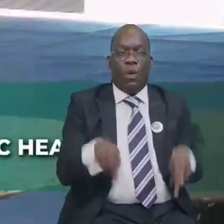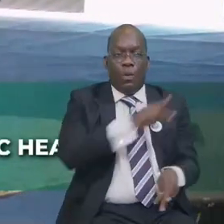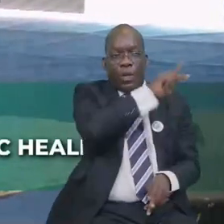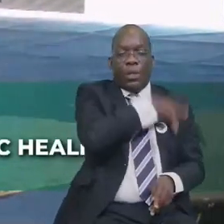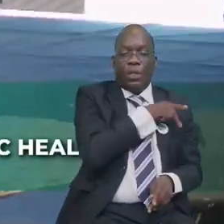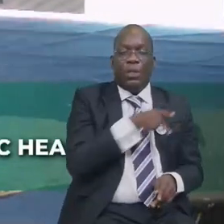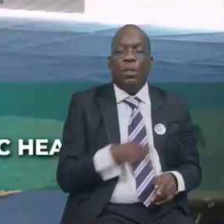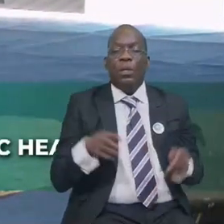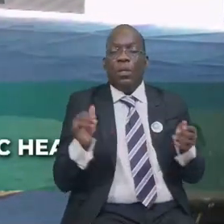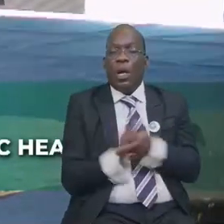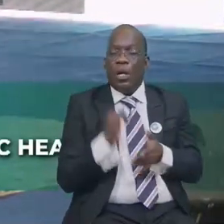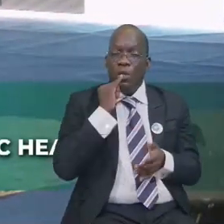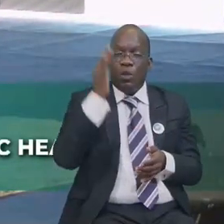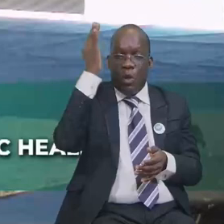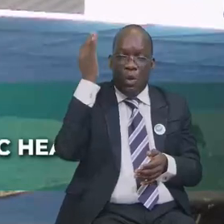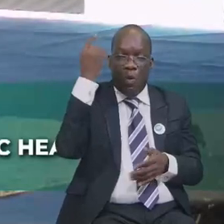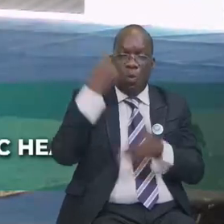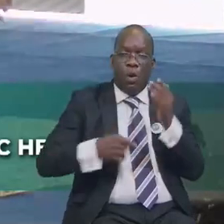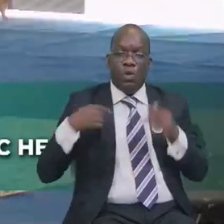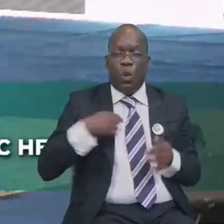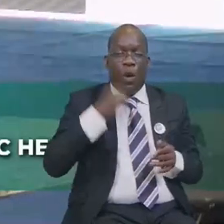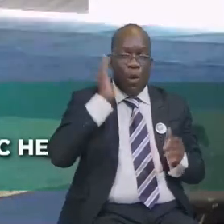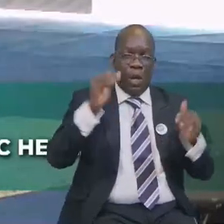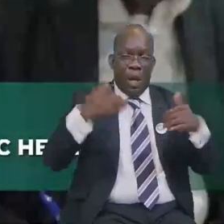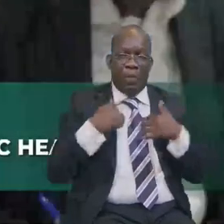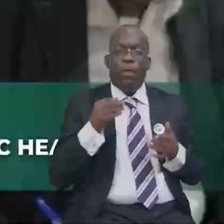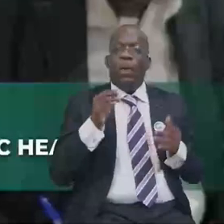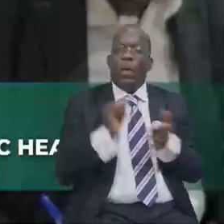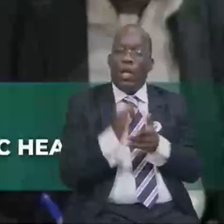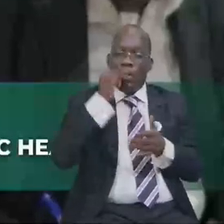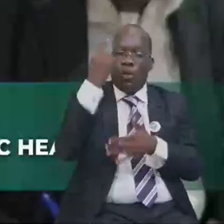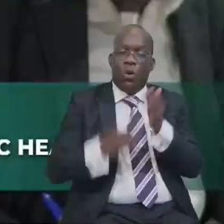sommes aujourd'hui et c'est ce que vous aurez avant de partir.